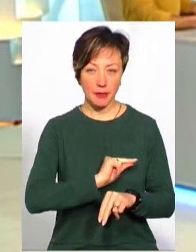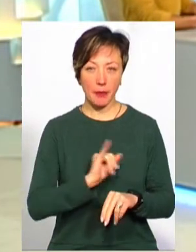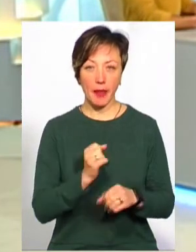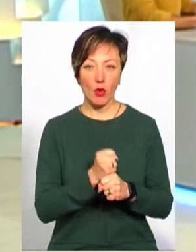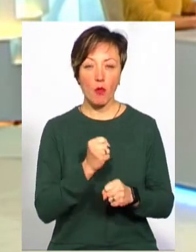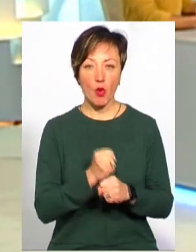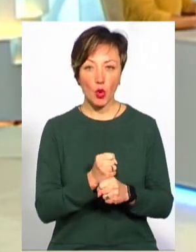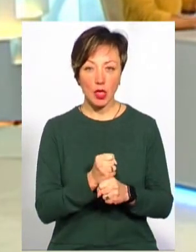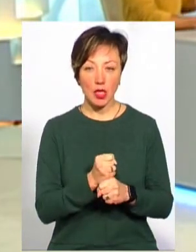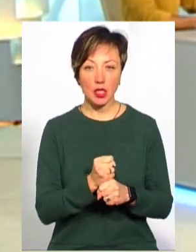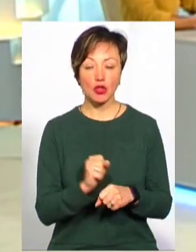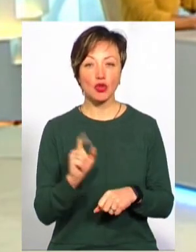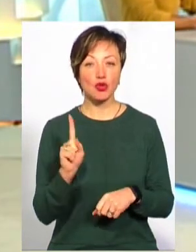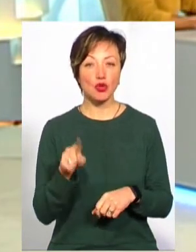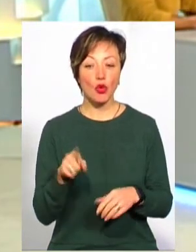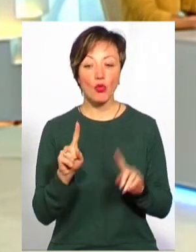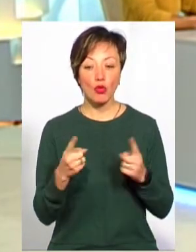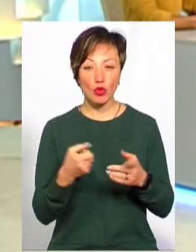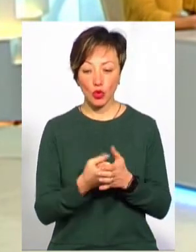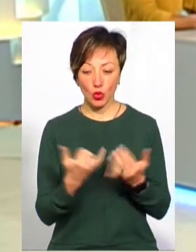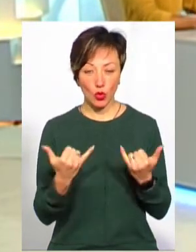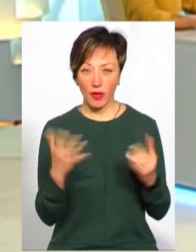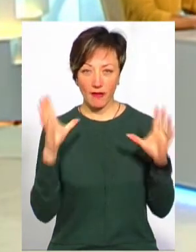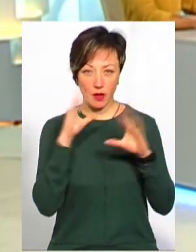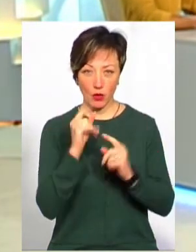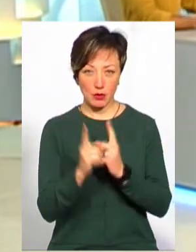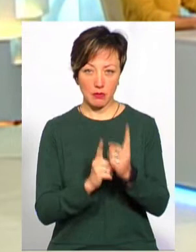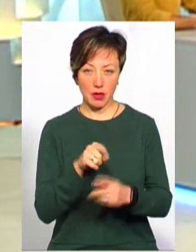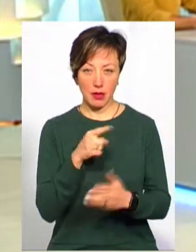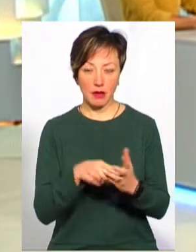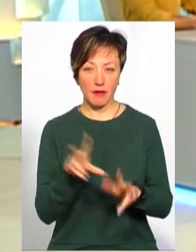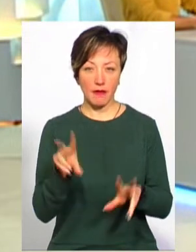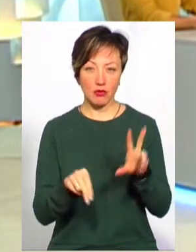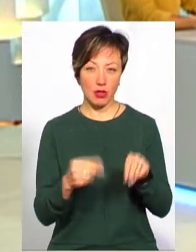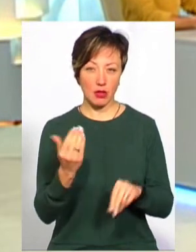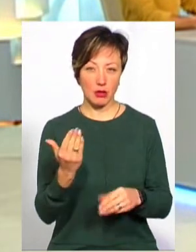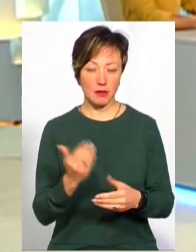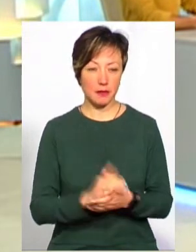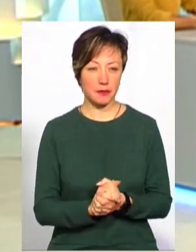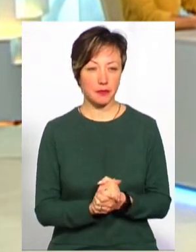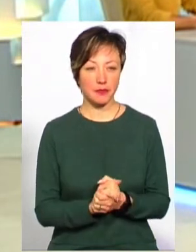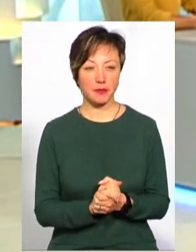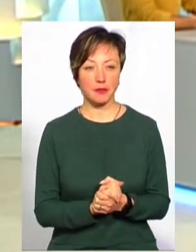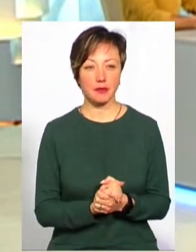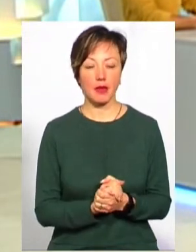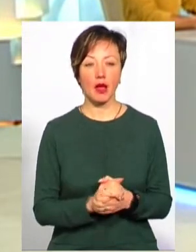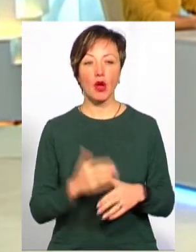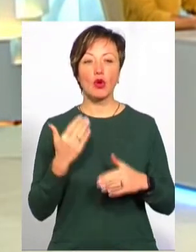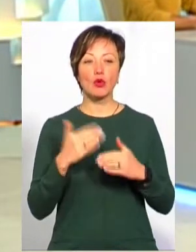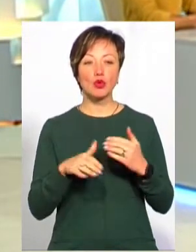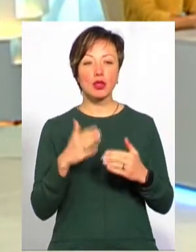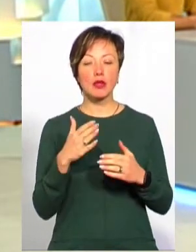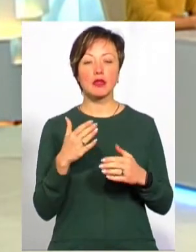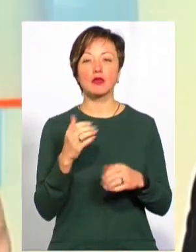і роботи. От чого до цього часу це не вдалося змінити? От як гадаєте, ваша думка? То практично його вже